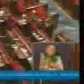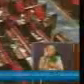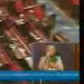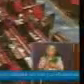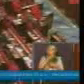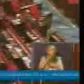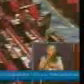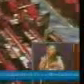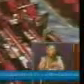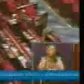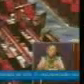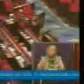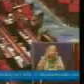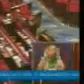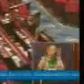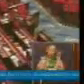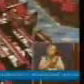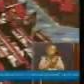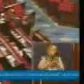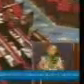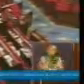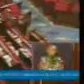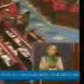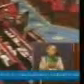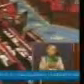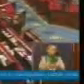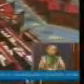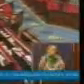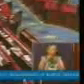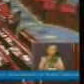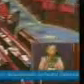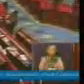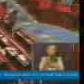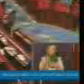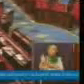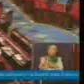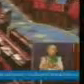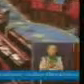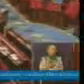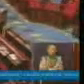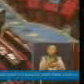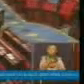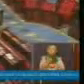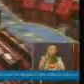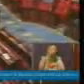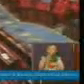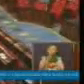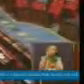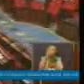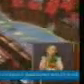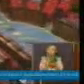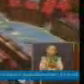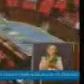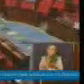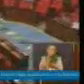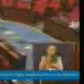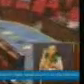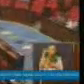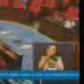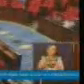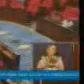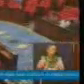maisha yao yote hawataipata. Watu wanachukua hela na wanapanga kuondoka na wanaondoka kweli. Mungu mwenyekiti, mimi nataka